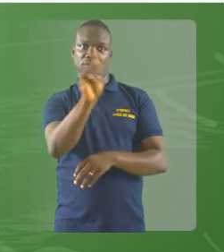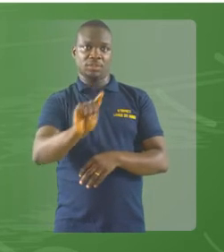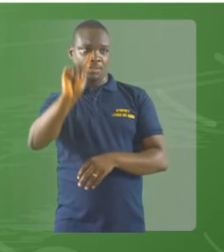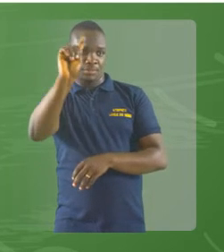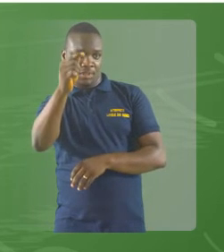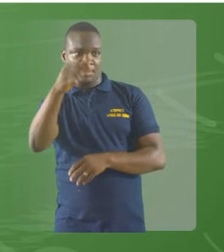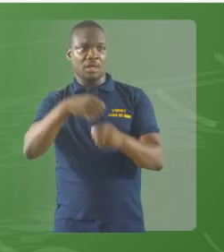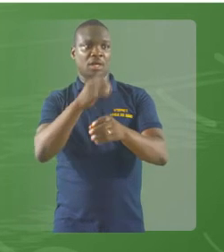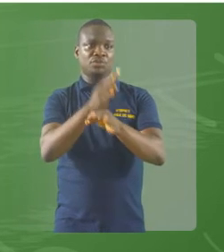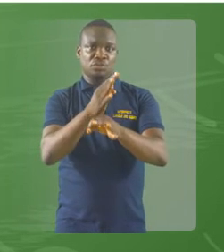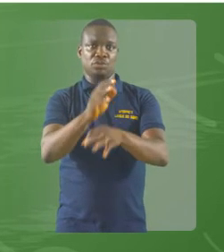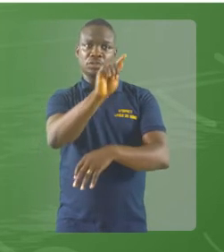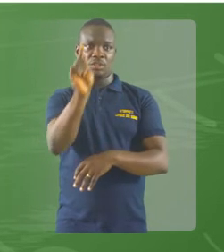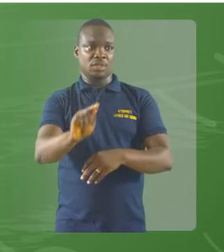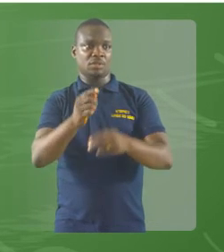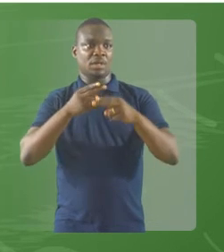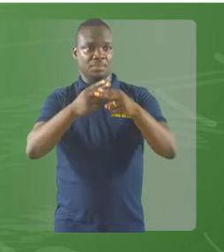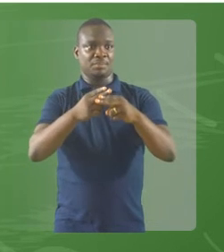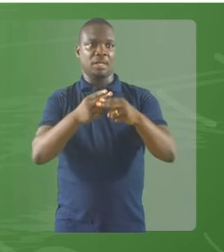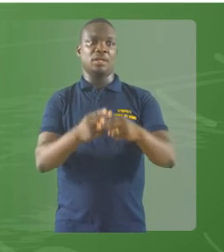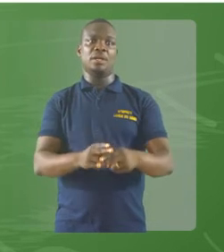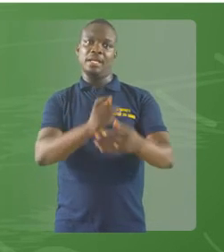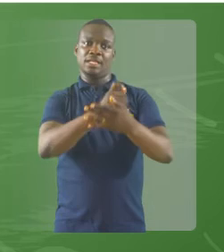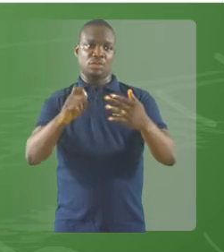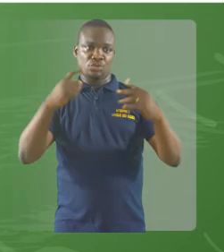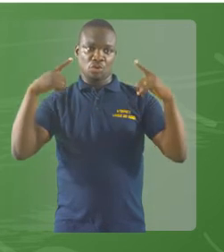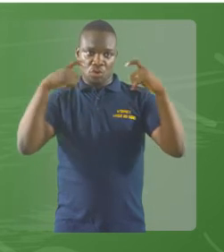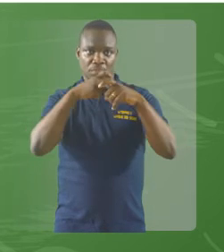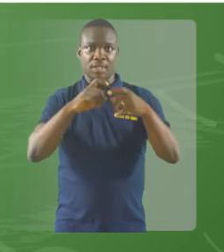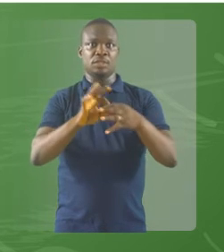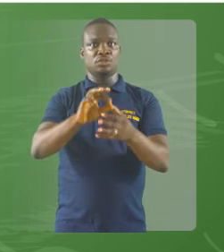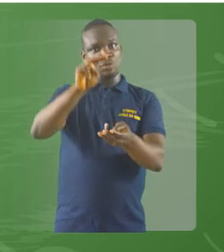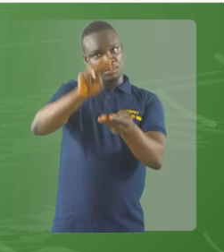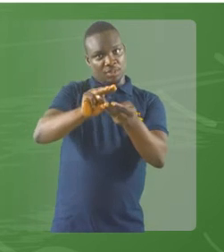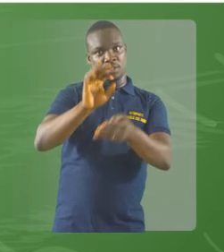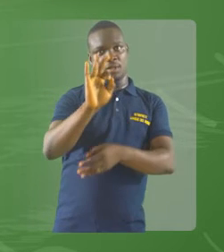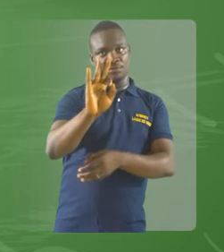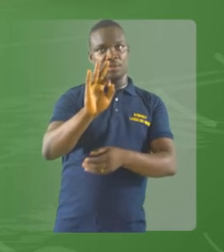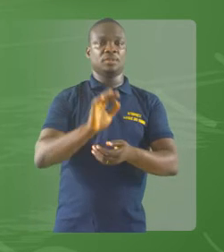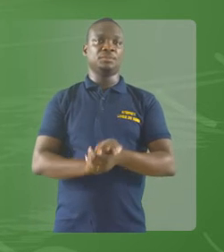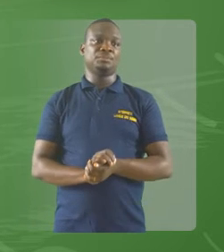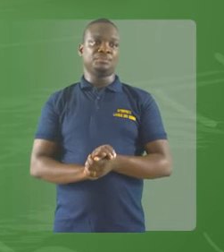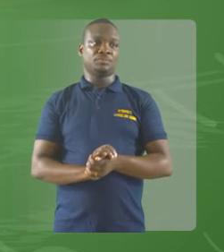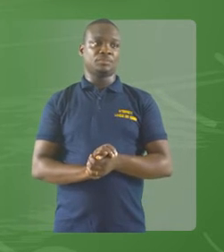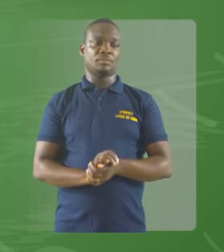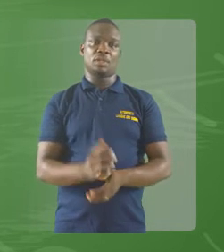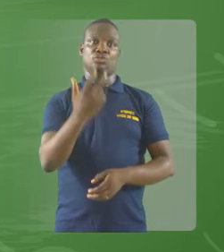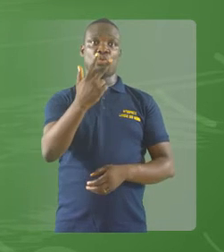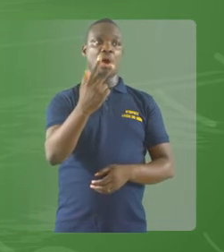en fonction de Z s'appelle l'écriture complexe de petit f. 3.1.